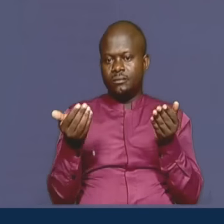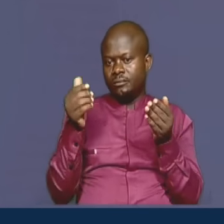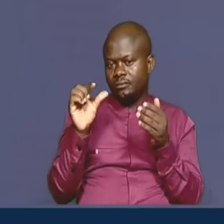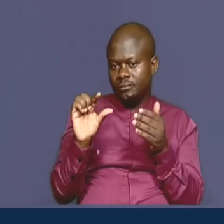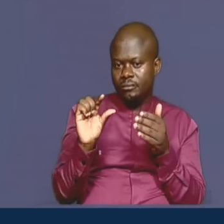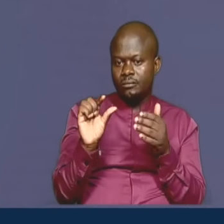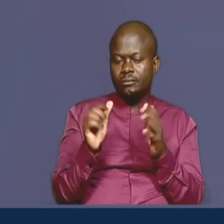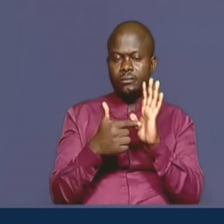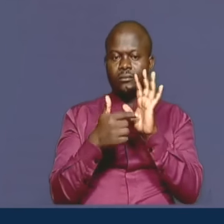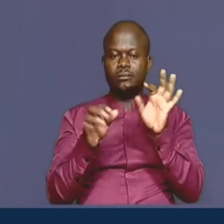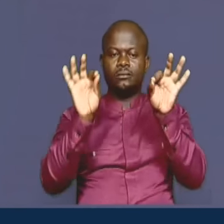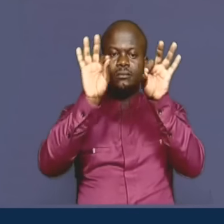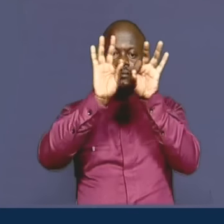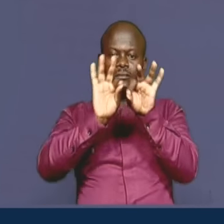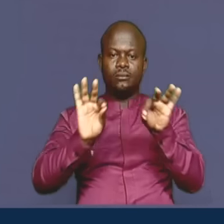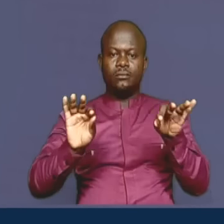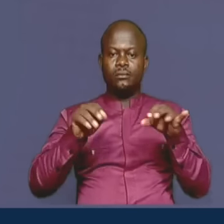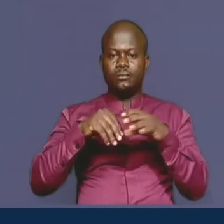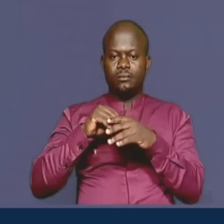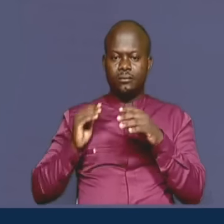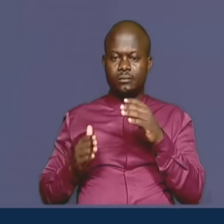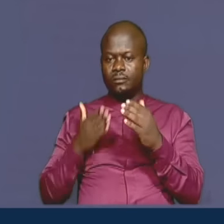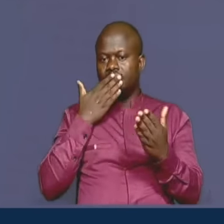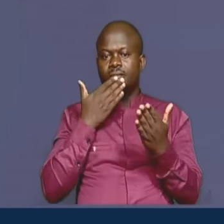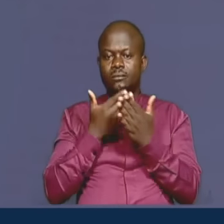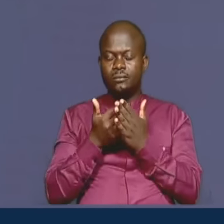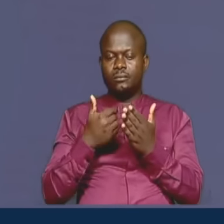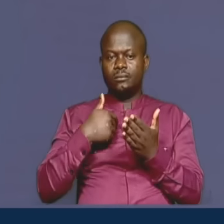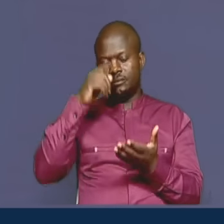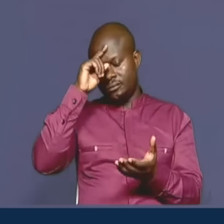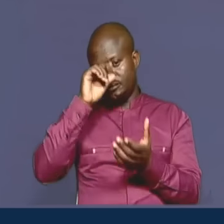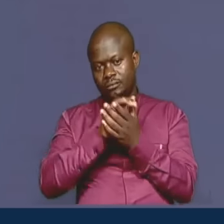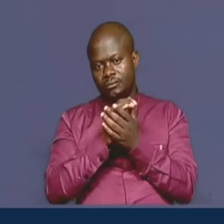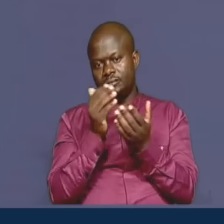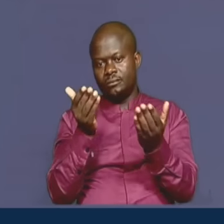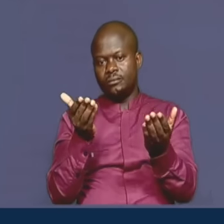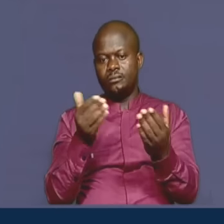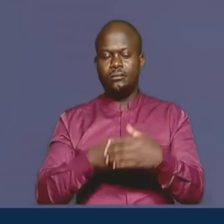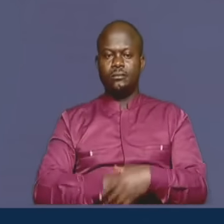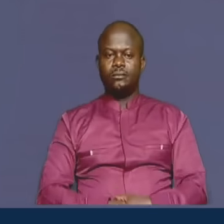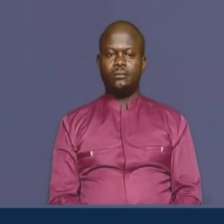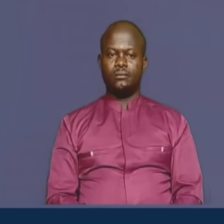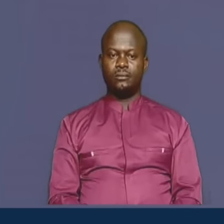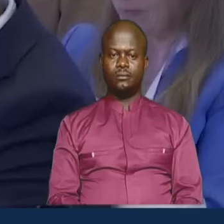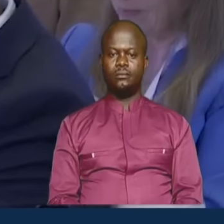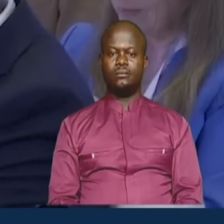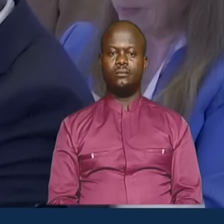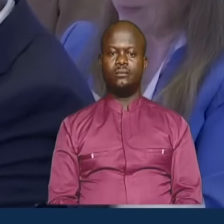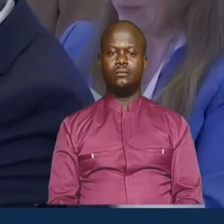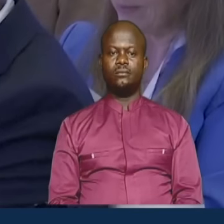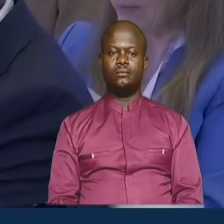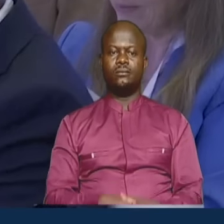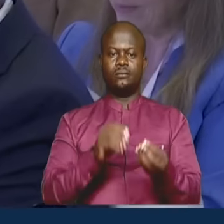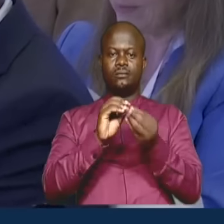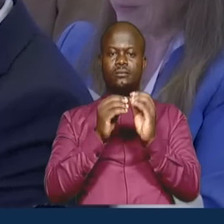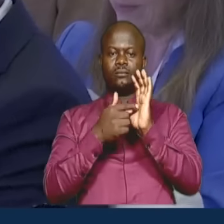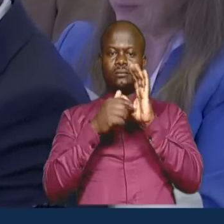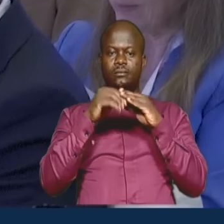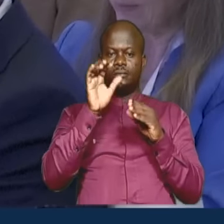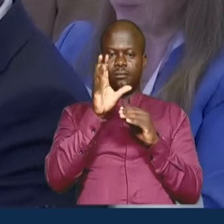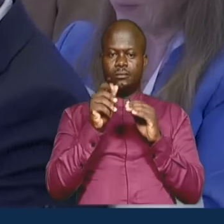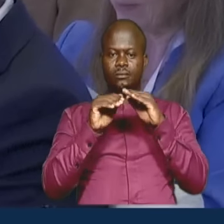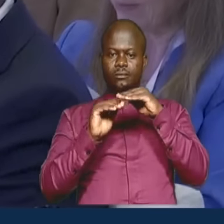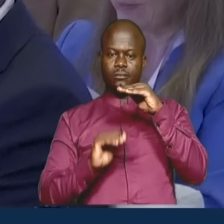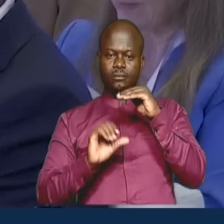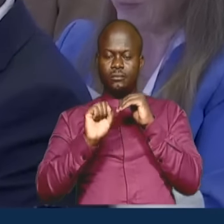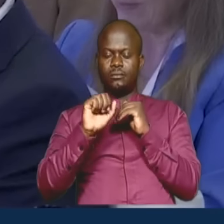ndangagaciro z'ingenzi zirimo imyitwarire myiza no kwigirira icyizere and confidence. Imibare igaragaza ko muri Afrika yo munsi y'ubutayu